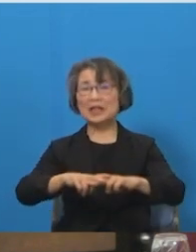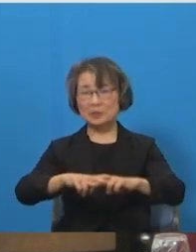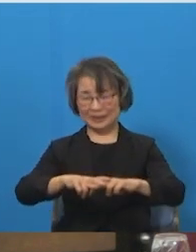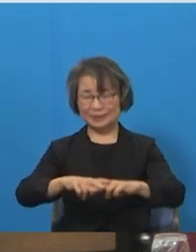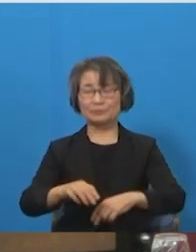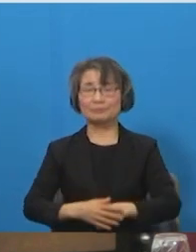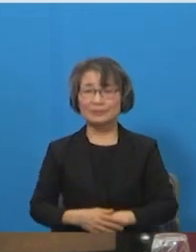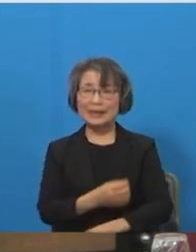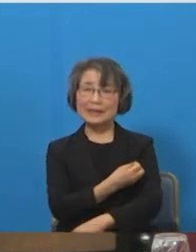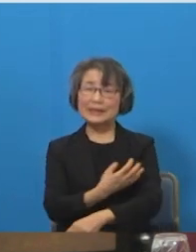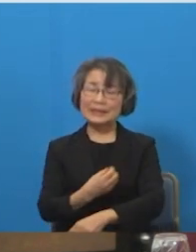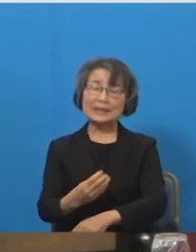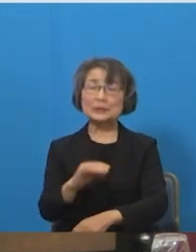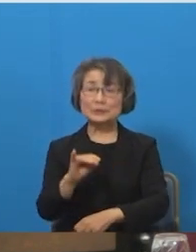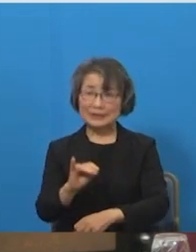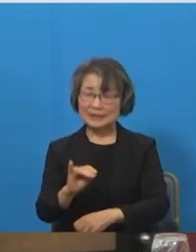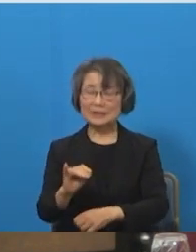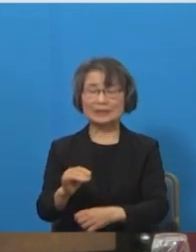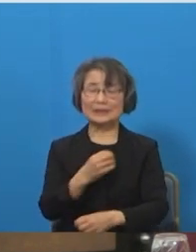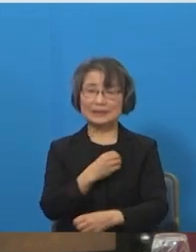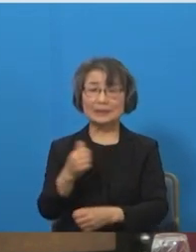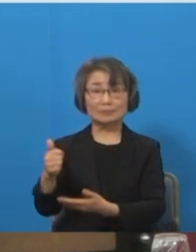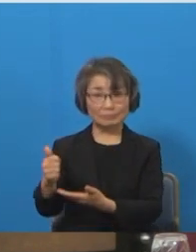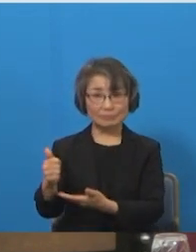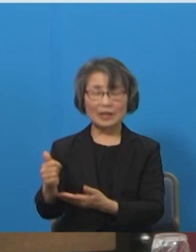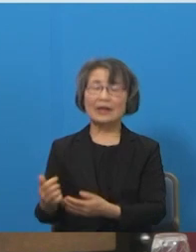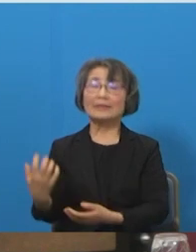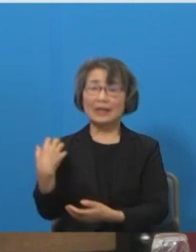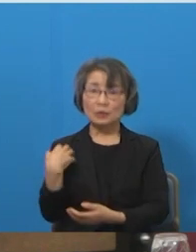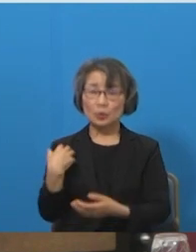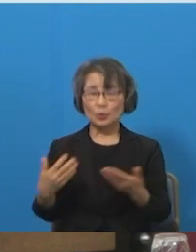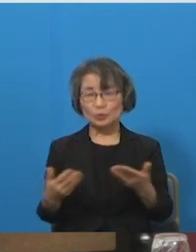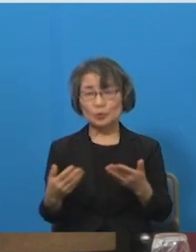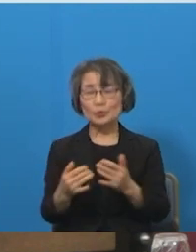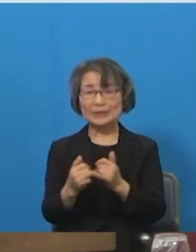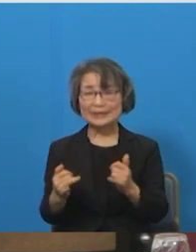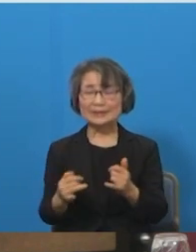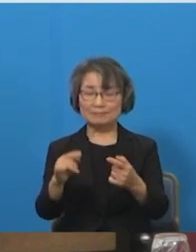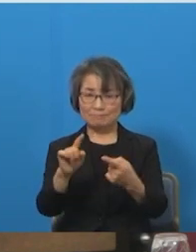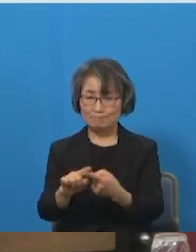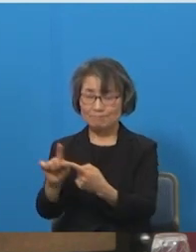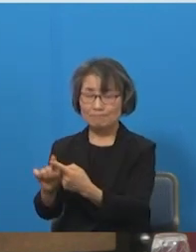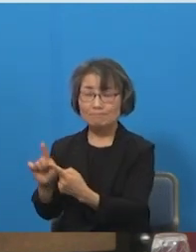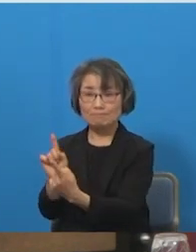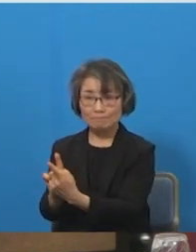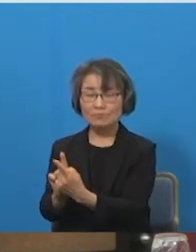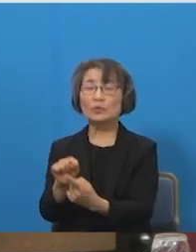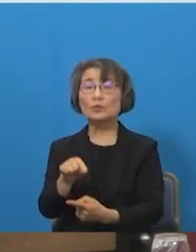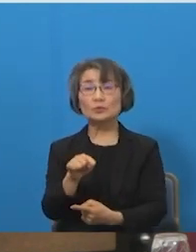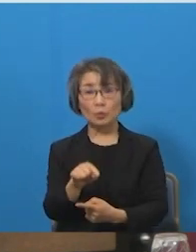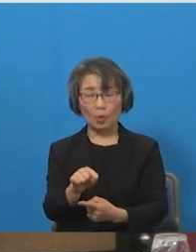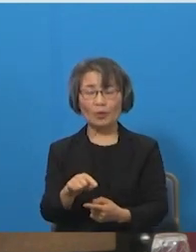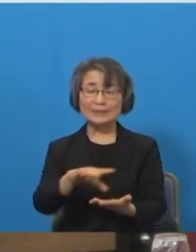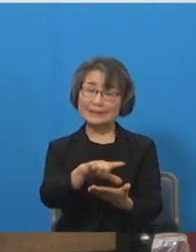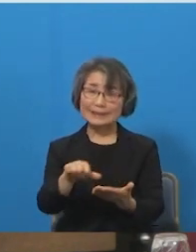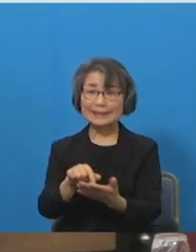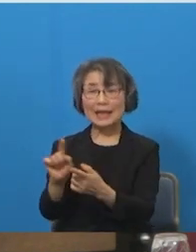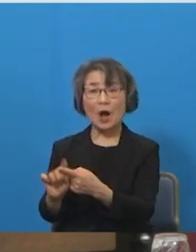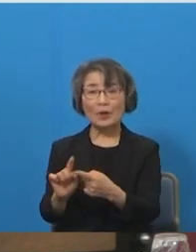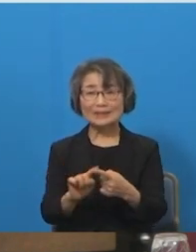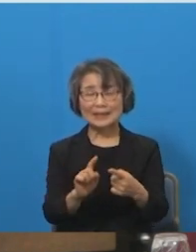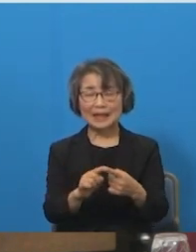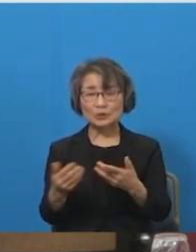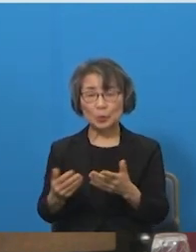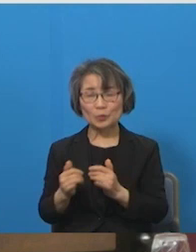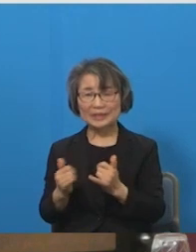菊池和秀議員ご指摘の担当職員制も含め、各区役所、支所において、それぞれの地域実情に応じた職員派